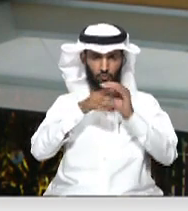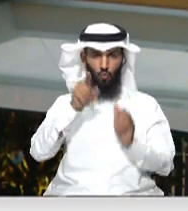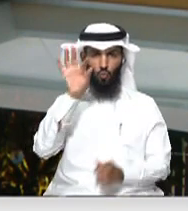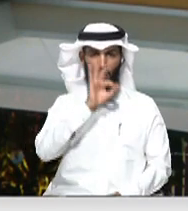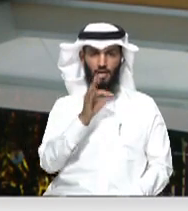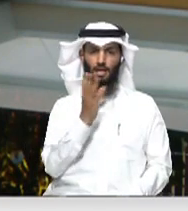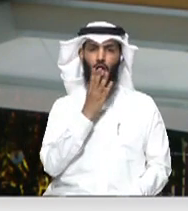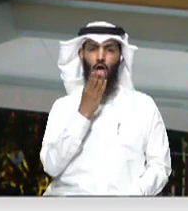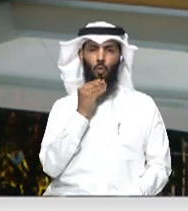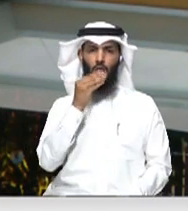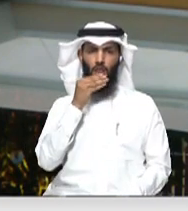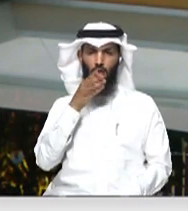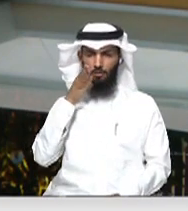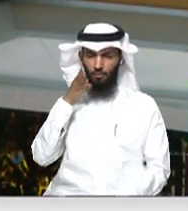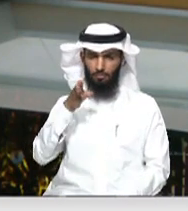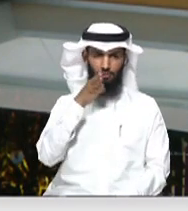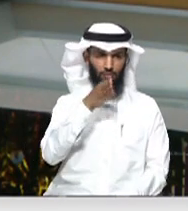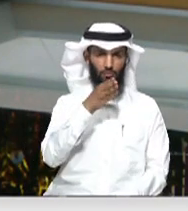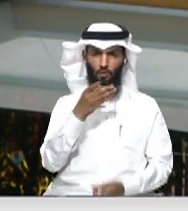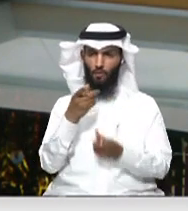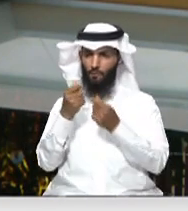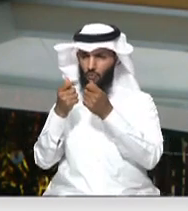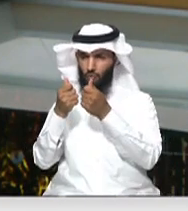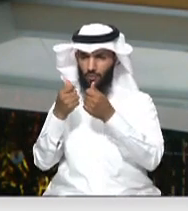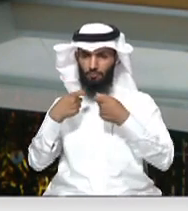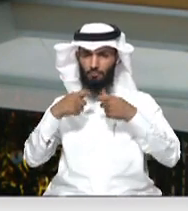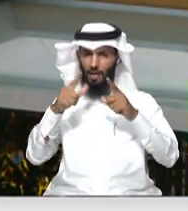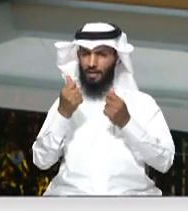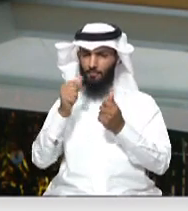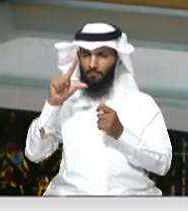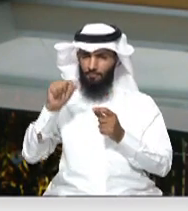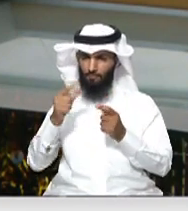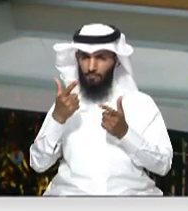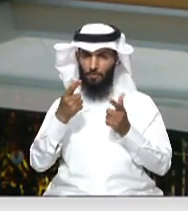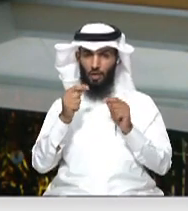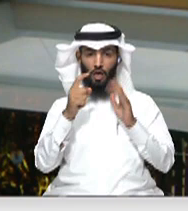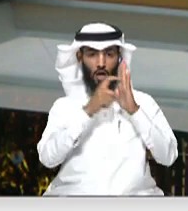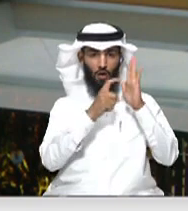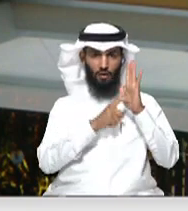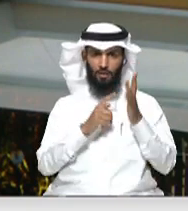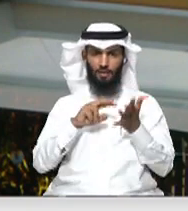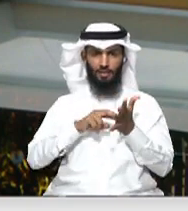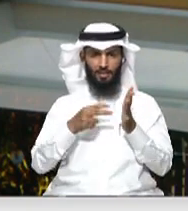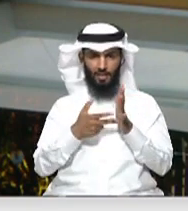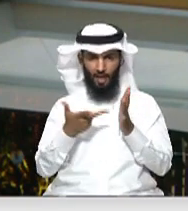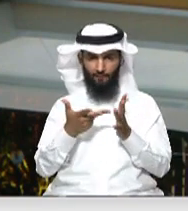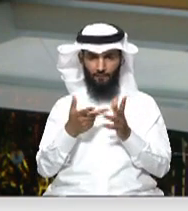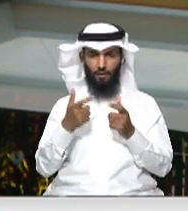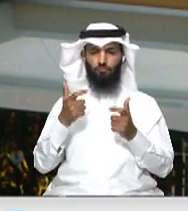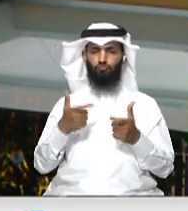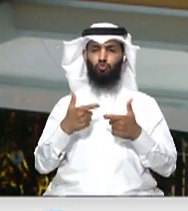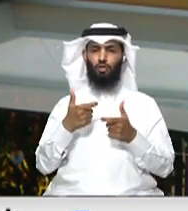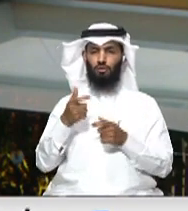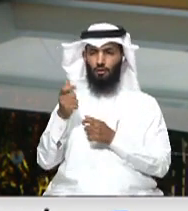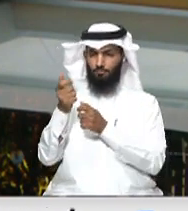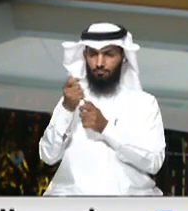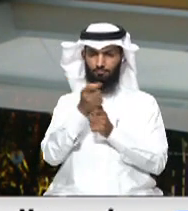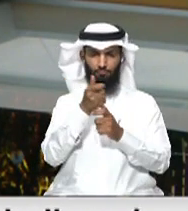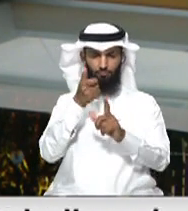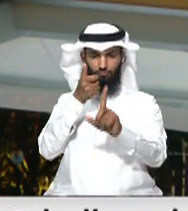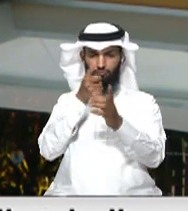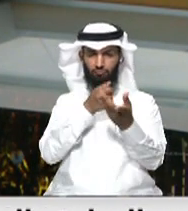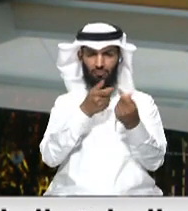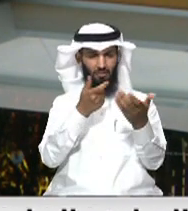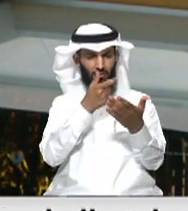لرصد السلع وتحديد أسعارها من خلال تطبيق النظام الإلكتروني للمخالفات. نتابع وإياكم تقرير